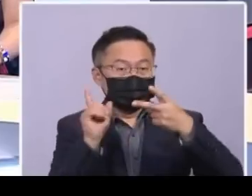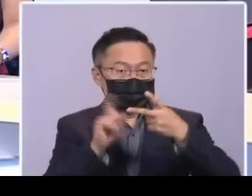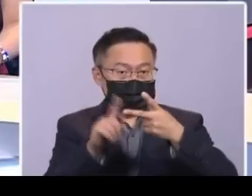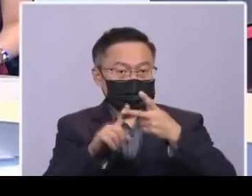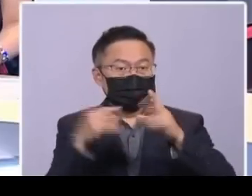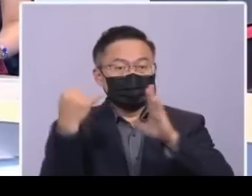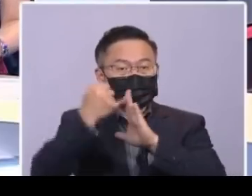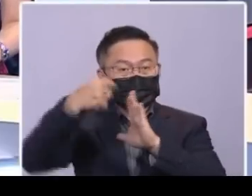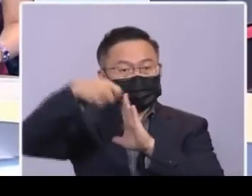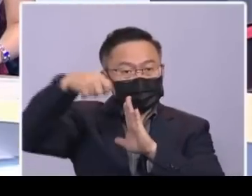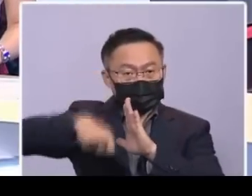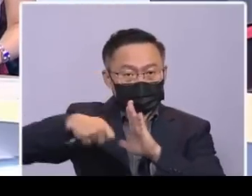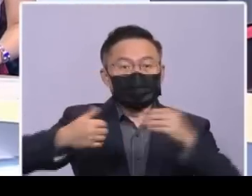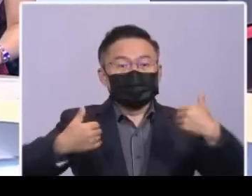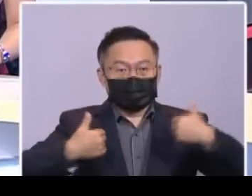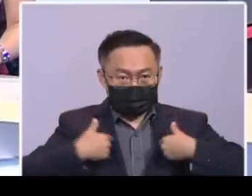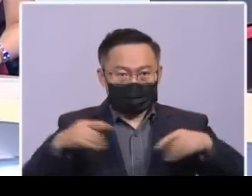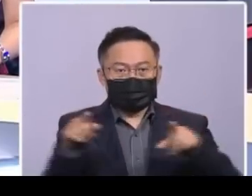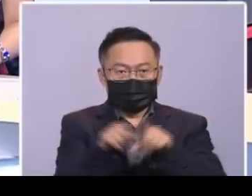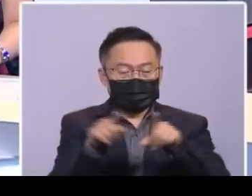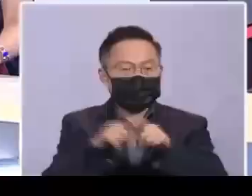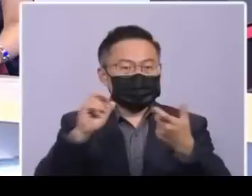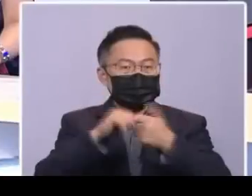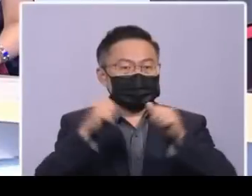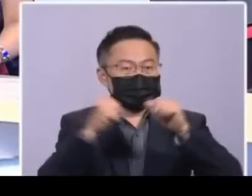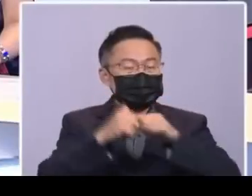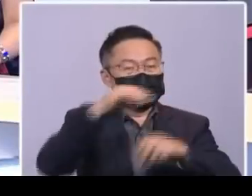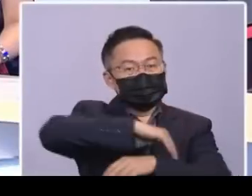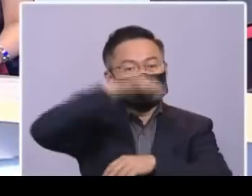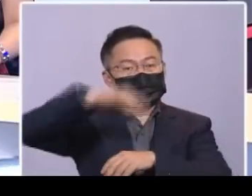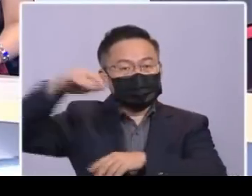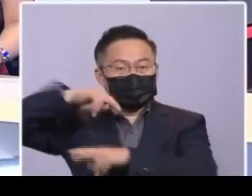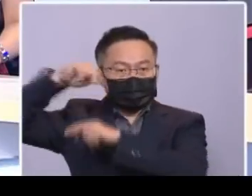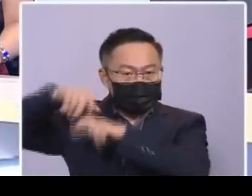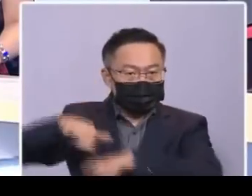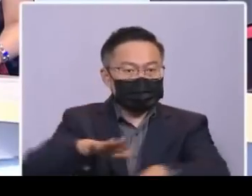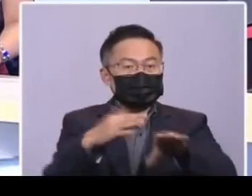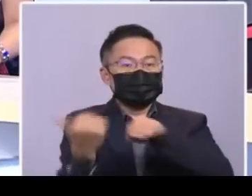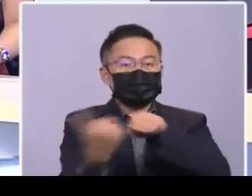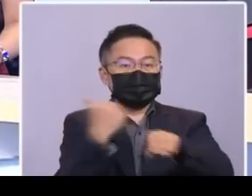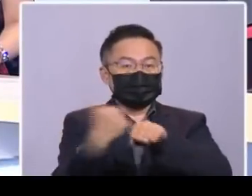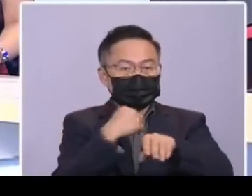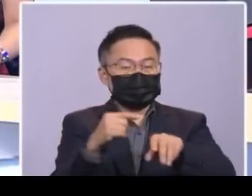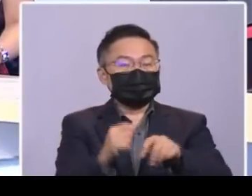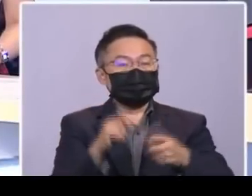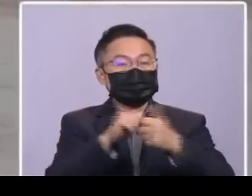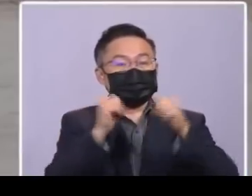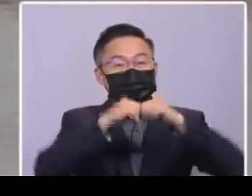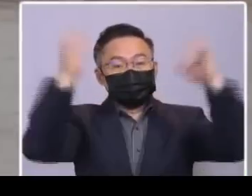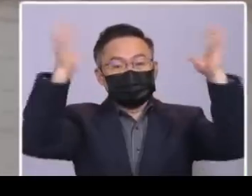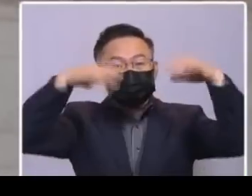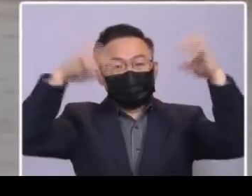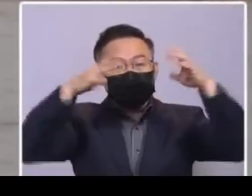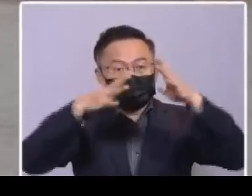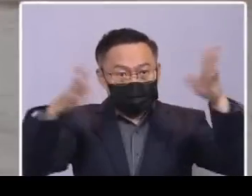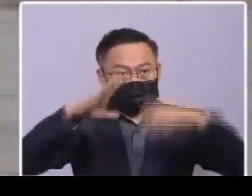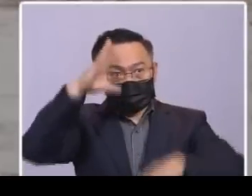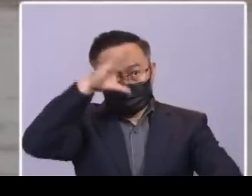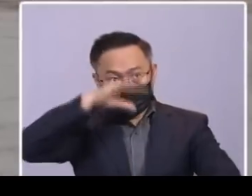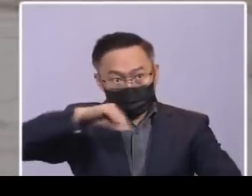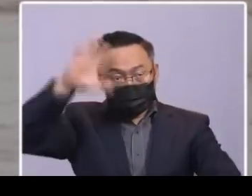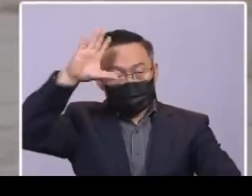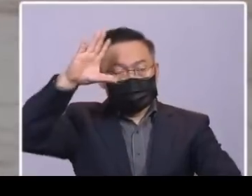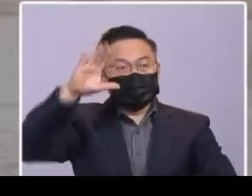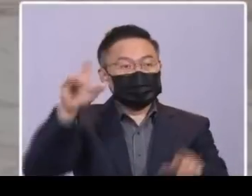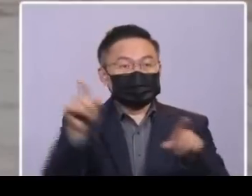ที่นครราชสีมาน้ำป่าไหลหลากเข้าท่วมถนนทางหลวงนะฮะเพราะว่าฝนตกหนักตั้งแต่เช้ามืดเลยนี่คุณผู้ช